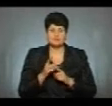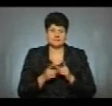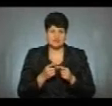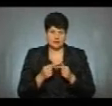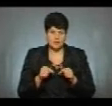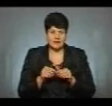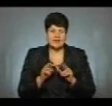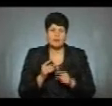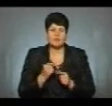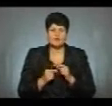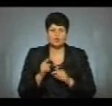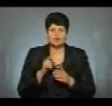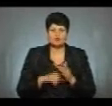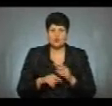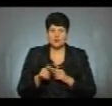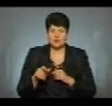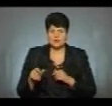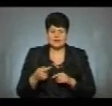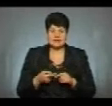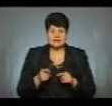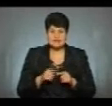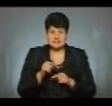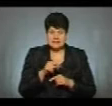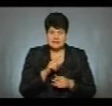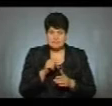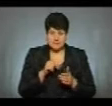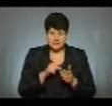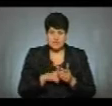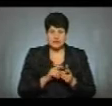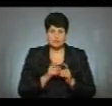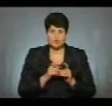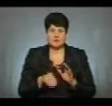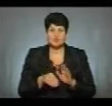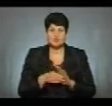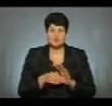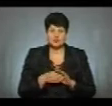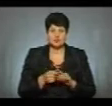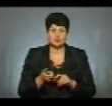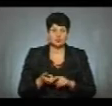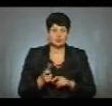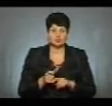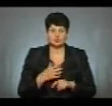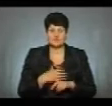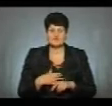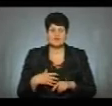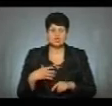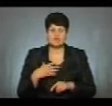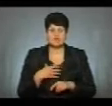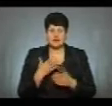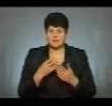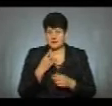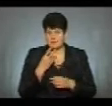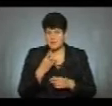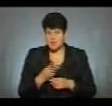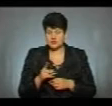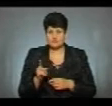як повернути довіру людей, тому що ці питання, питання боротьби з корупцією, надзвичайно важливі, але ми бачимо,